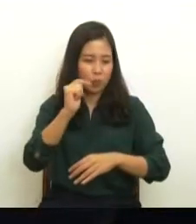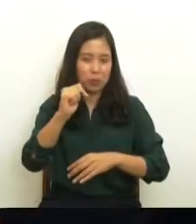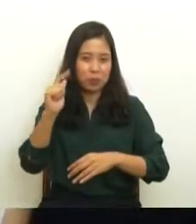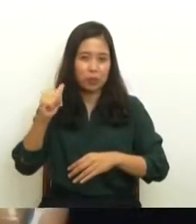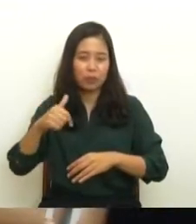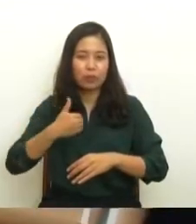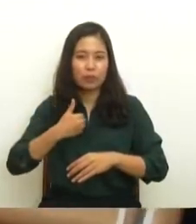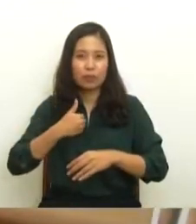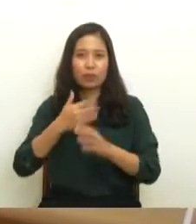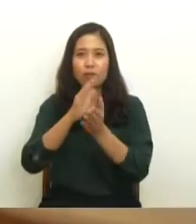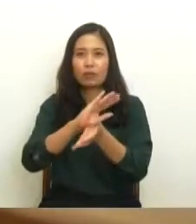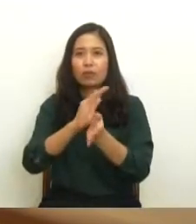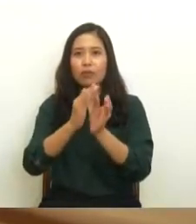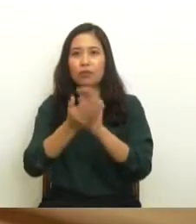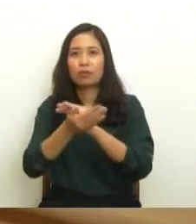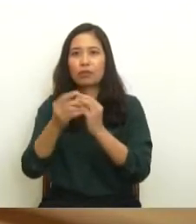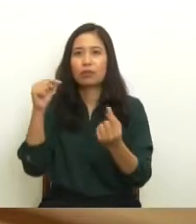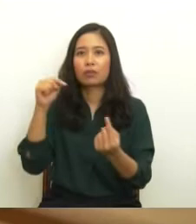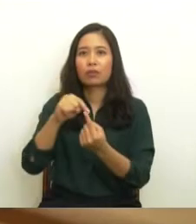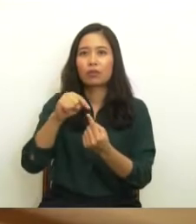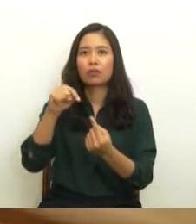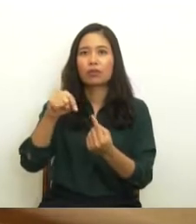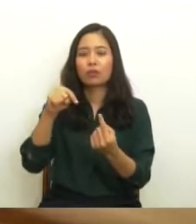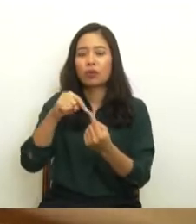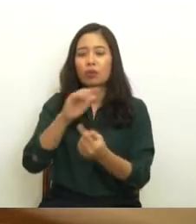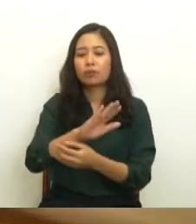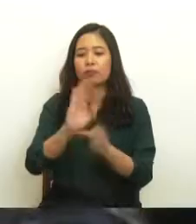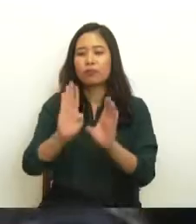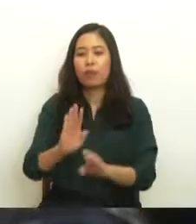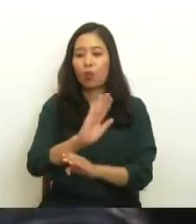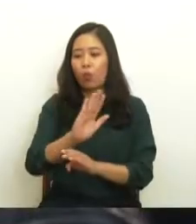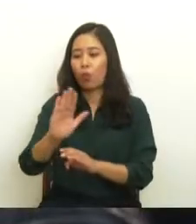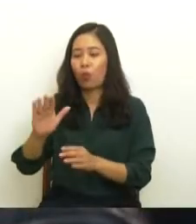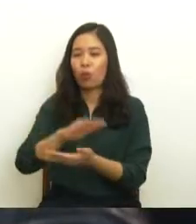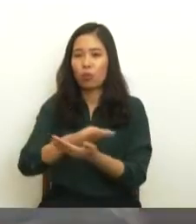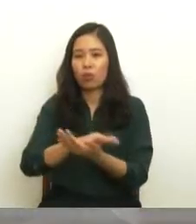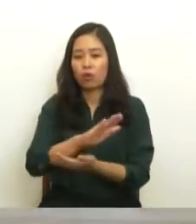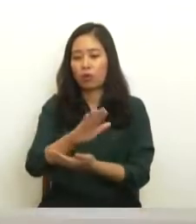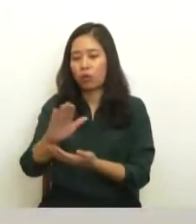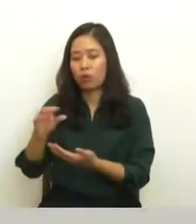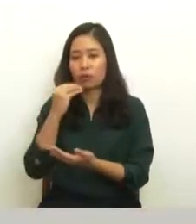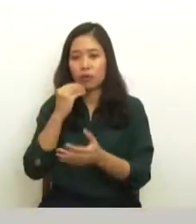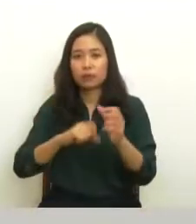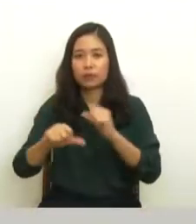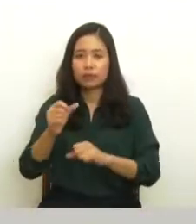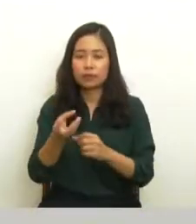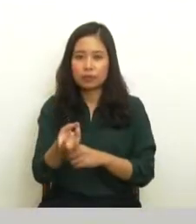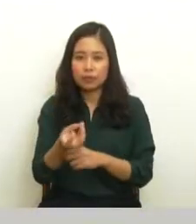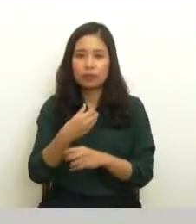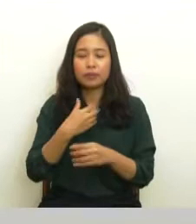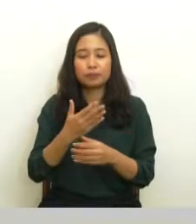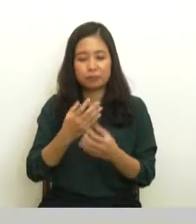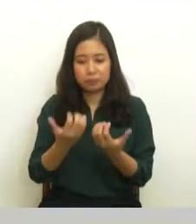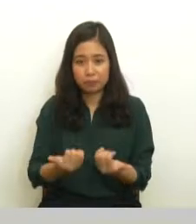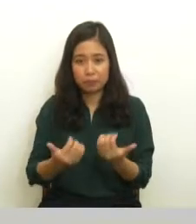ถึงการประยคเข้ากับิบทของท้องถินและสัมคมจาก 13 โงเรีนด้กันในโอกาสนี้ก็อยากจะขอเชิญชวน